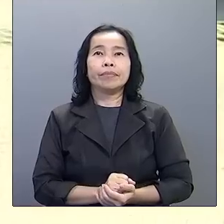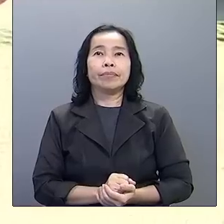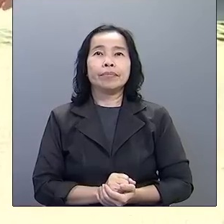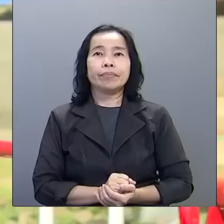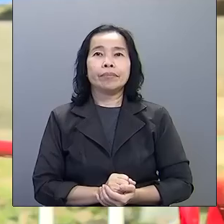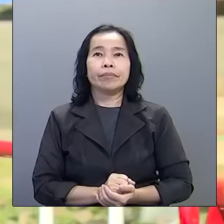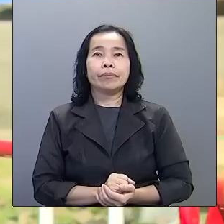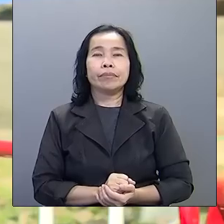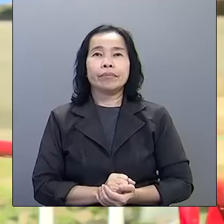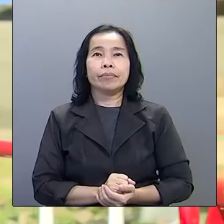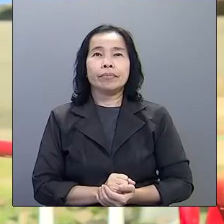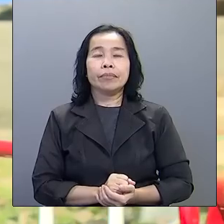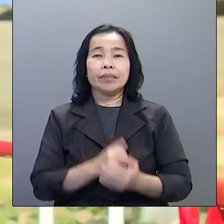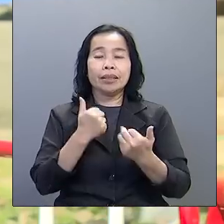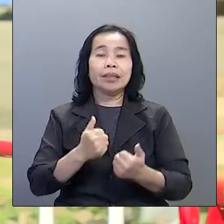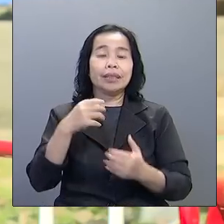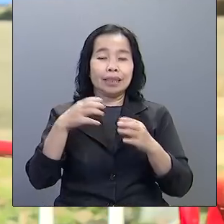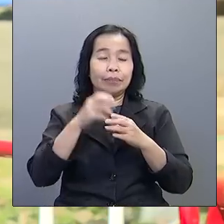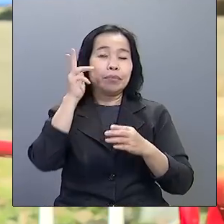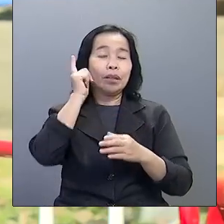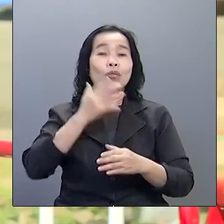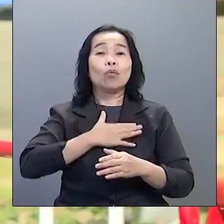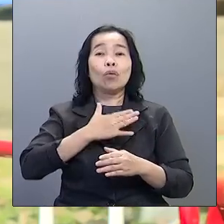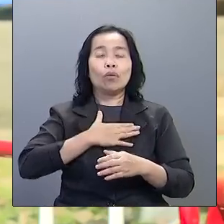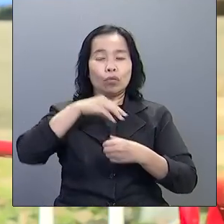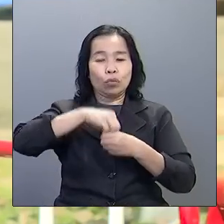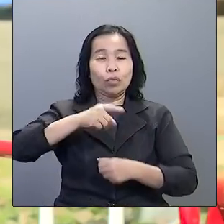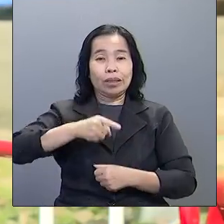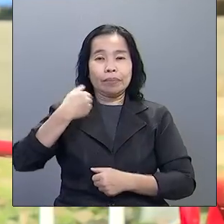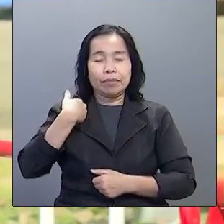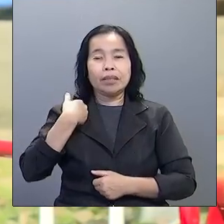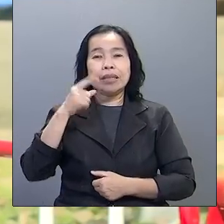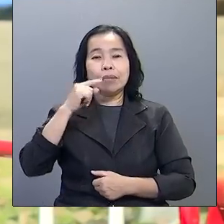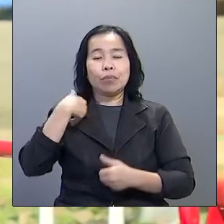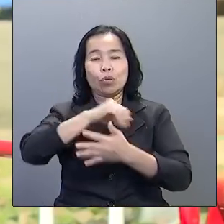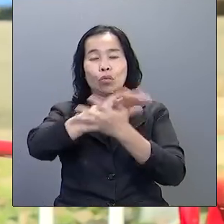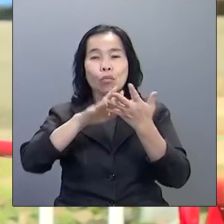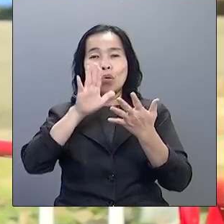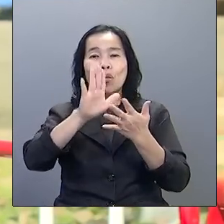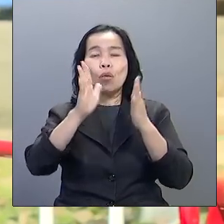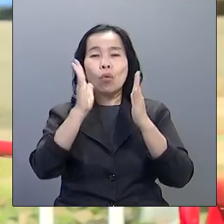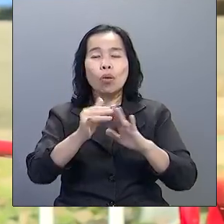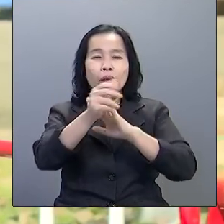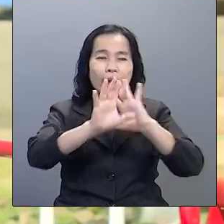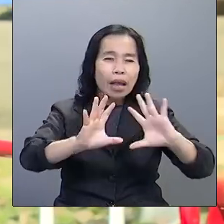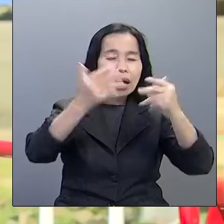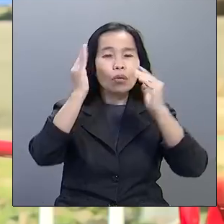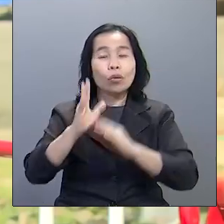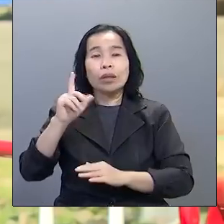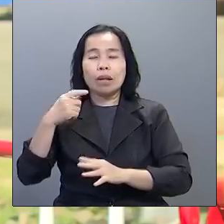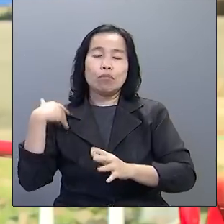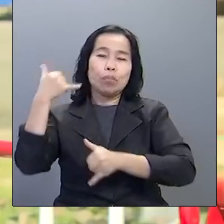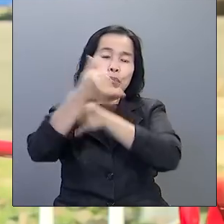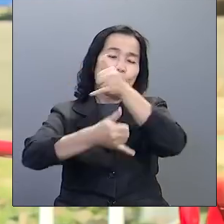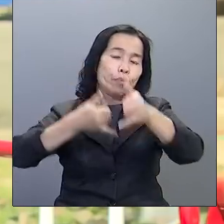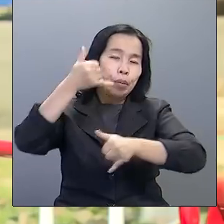คุณผู้ชมครับที่ทีมข่าวเราเกาะติดอยู่จุดนี้ก็พบนะครับว่ามีญาติของผู้สูญหายและผู้เสียชีวิตทยอยเดินท